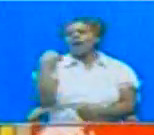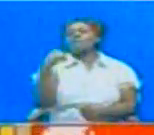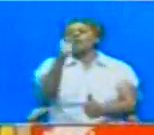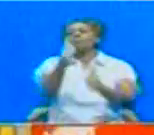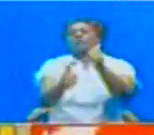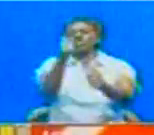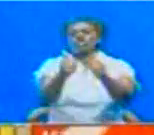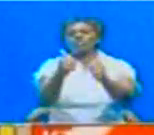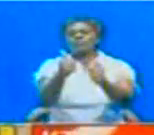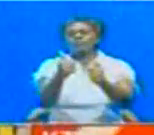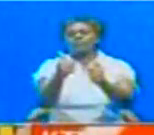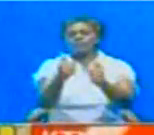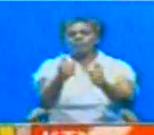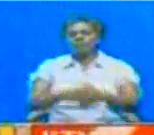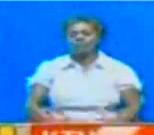tukapiga mbele ya Eldoret.